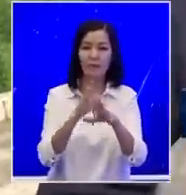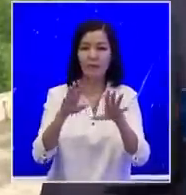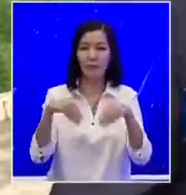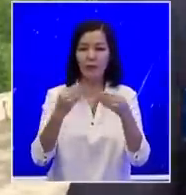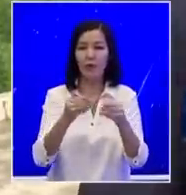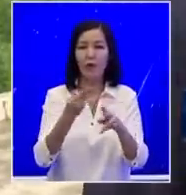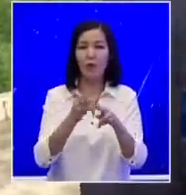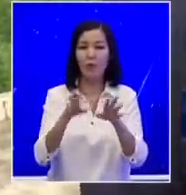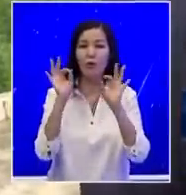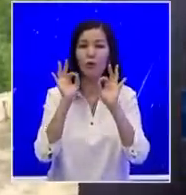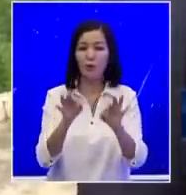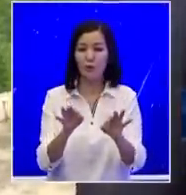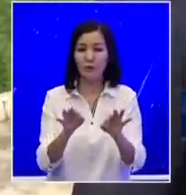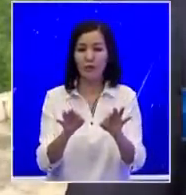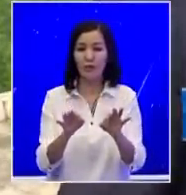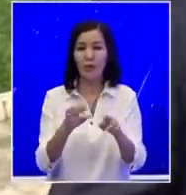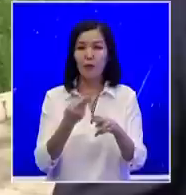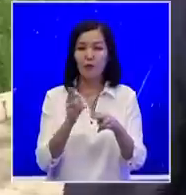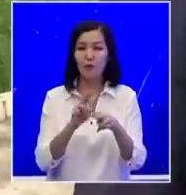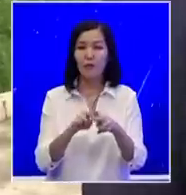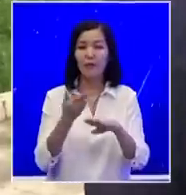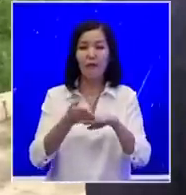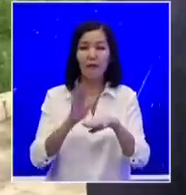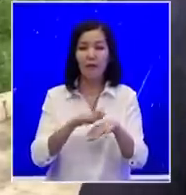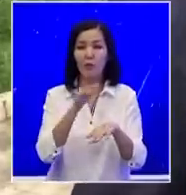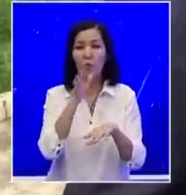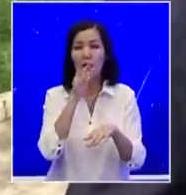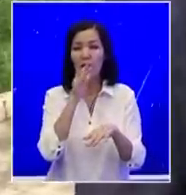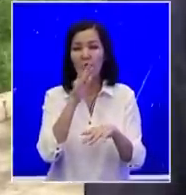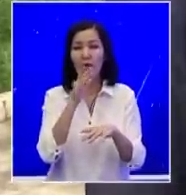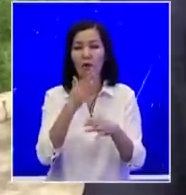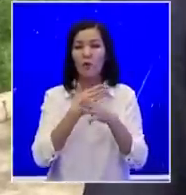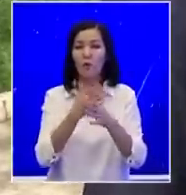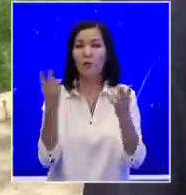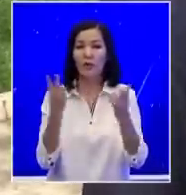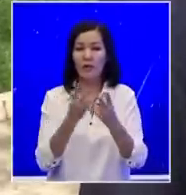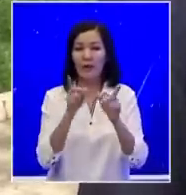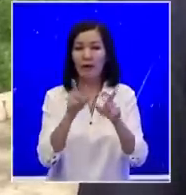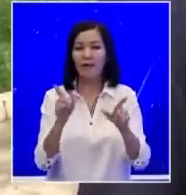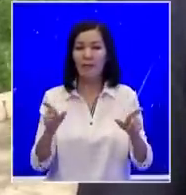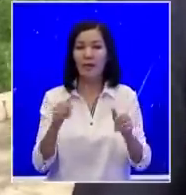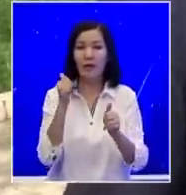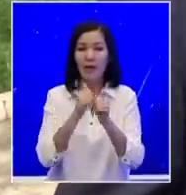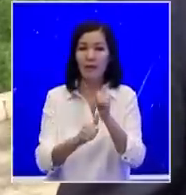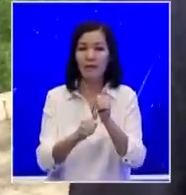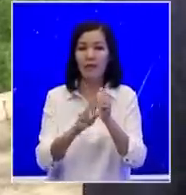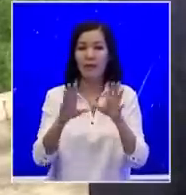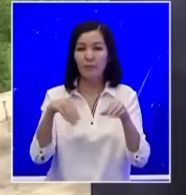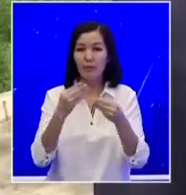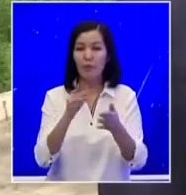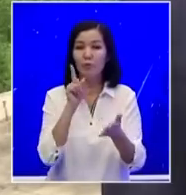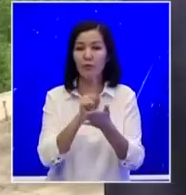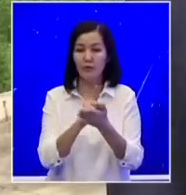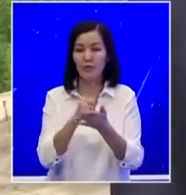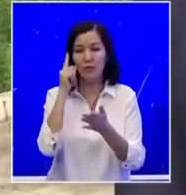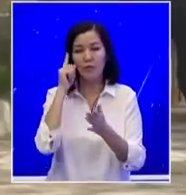халықтың батасын алсақ, сондықтан осындай қиын қыстау кезде мұқтаж жандарға әрбір азаматтың қолынан келсе көмектесу